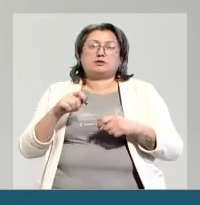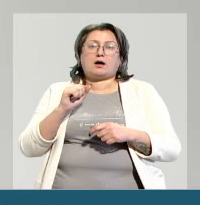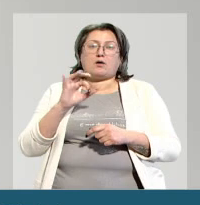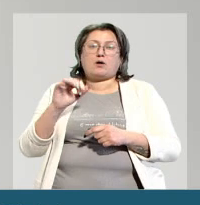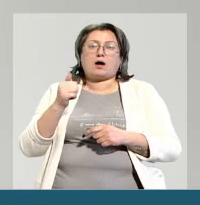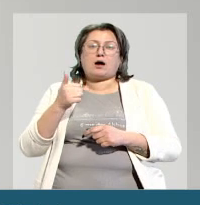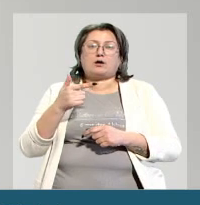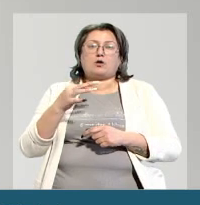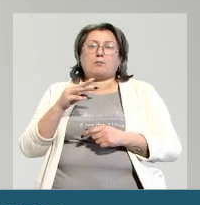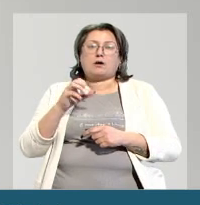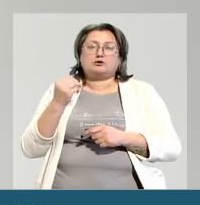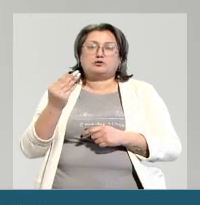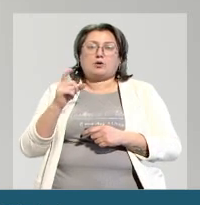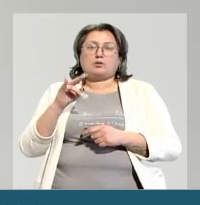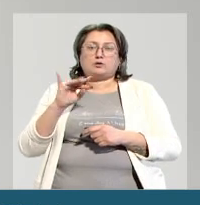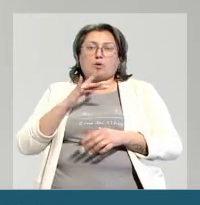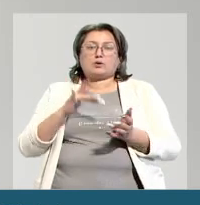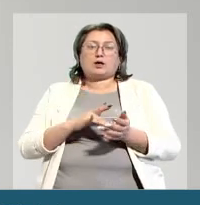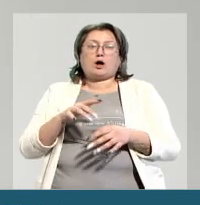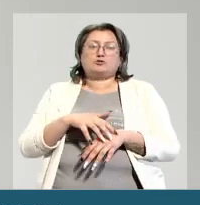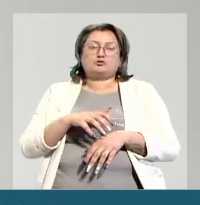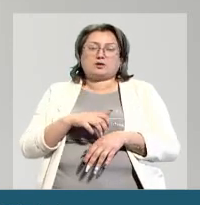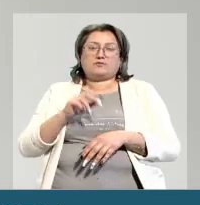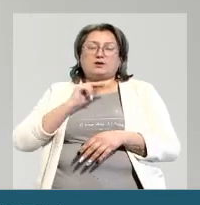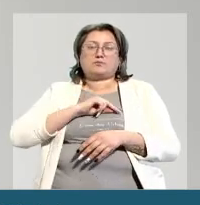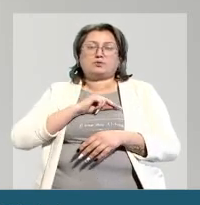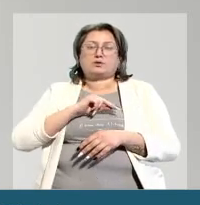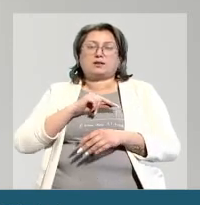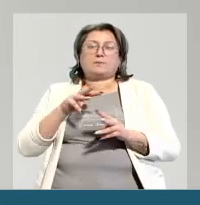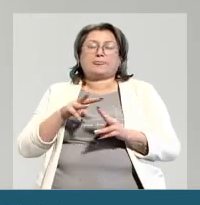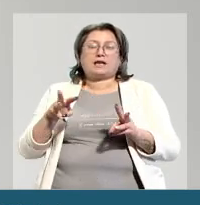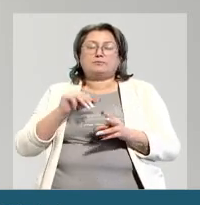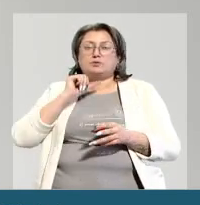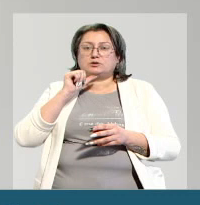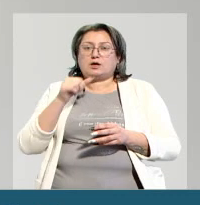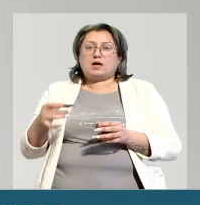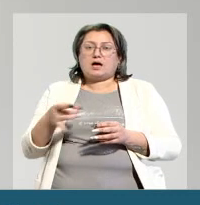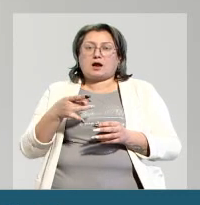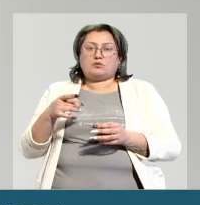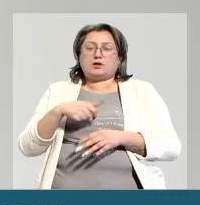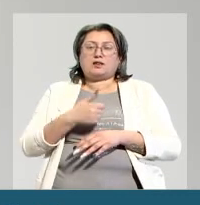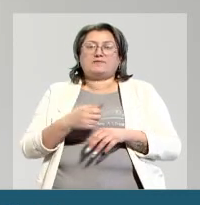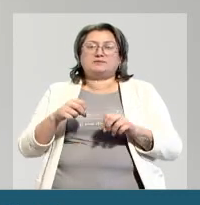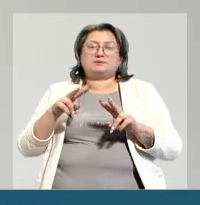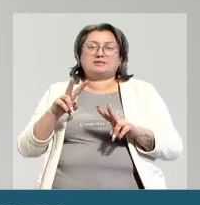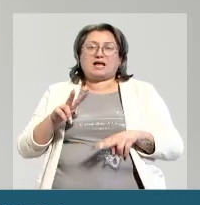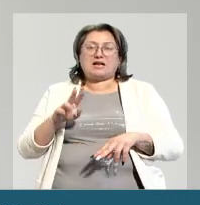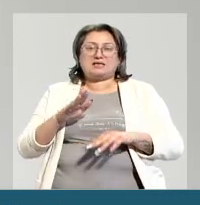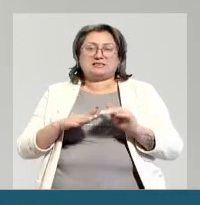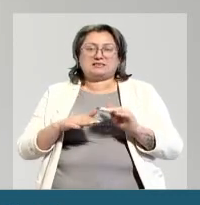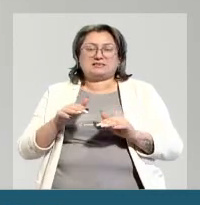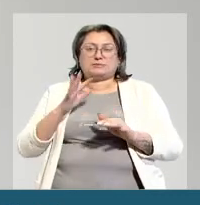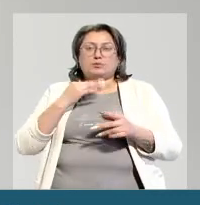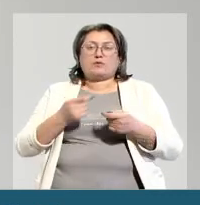Көкшетау қаласының Агромаш холдинг акционерлік қоғамының сату бойынша менеджері болып бастаған. Қостанай ауданы әкімінің аппаратында бас